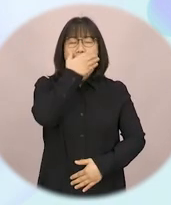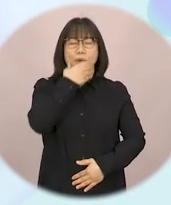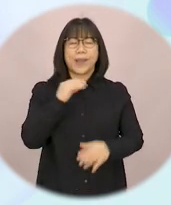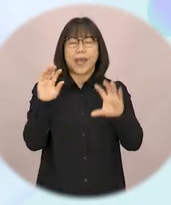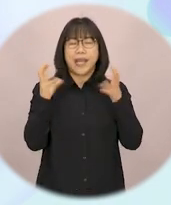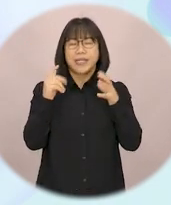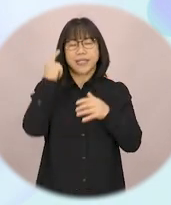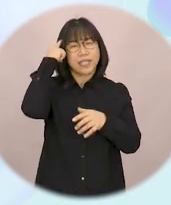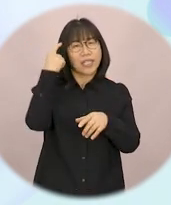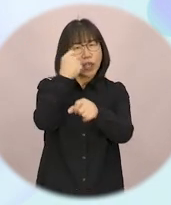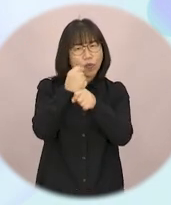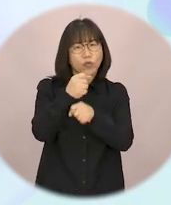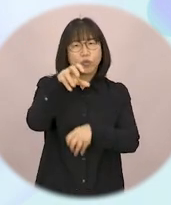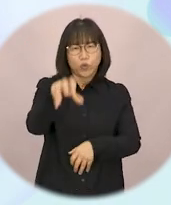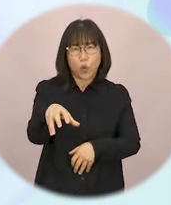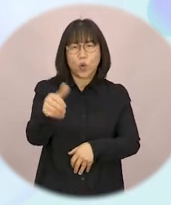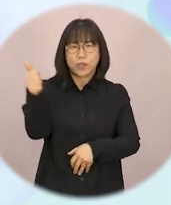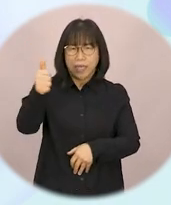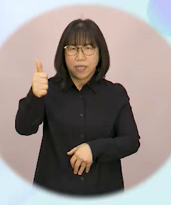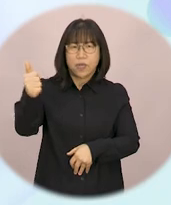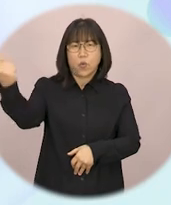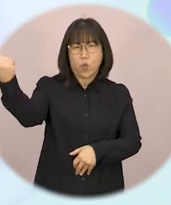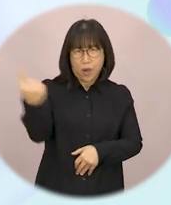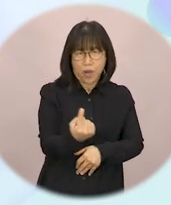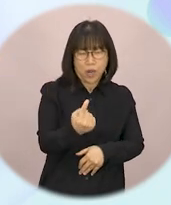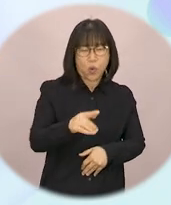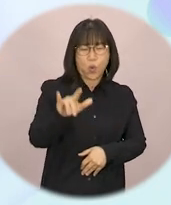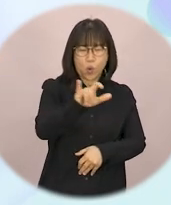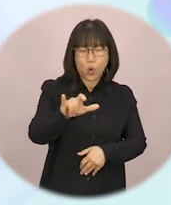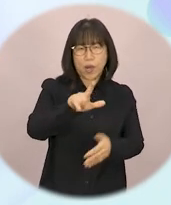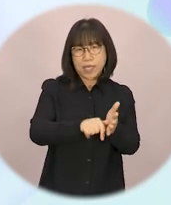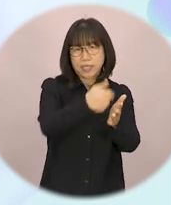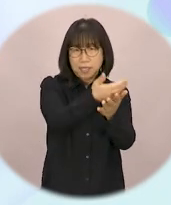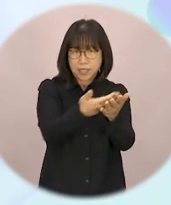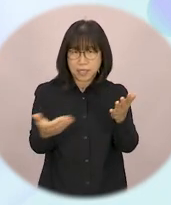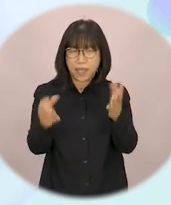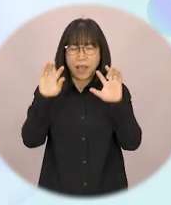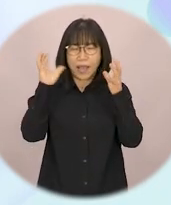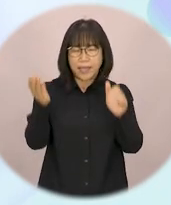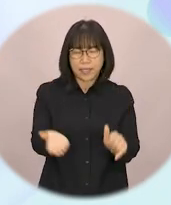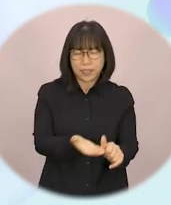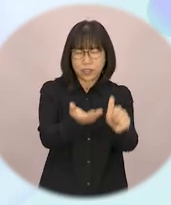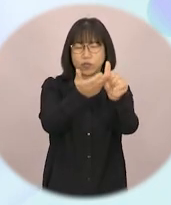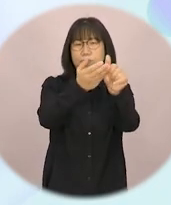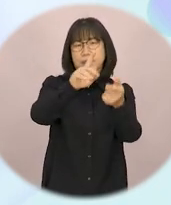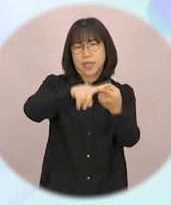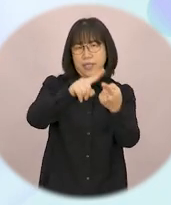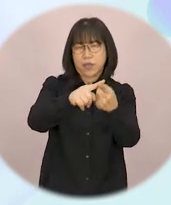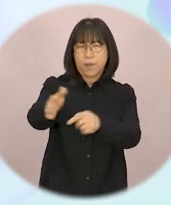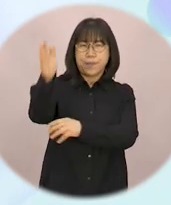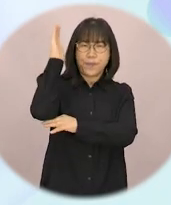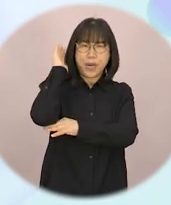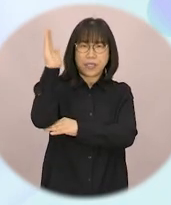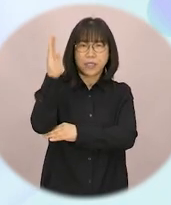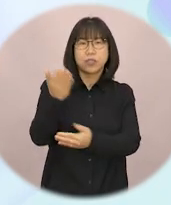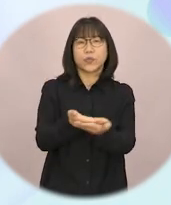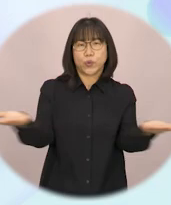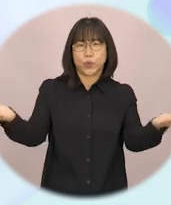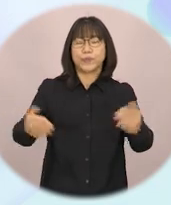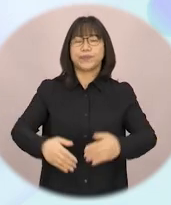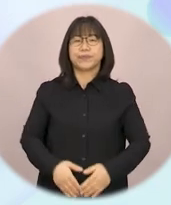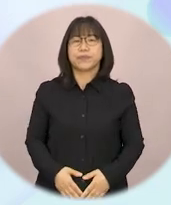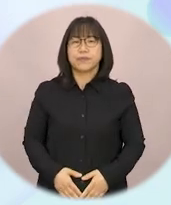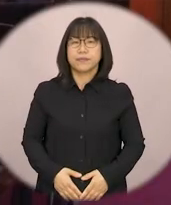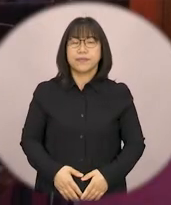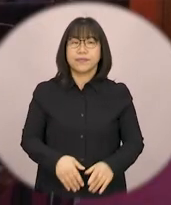행복한 아이 연구소 서천석 소장이 강사로 나와 코로나 시대 의 아이 키우기 를 주제로 강연을 펼칩니다